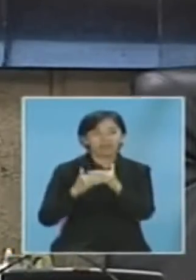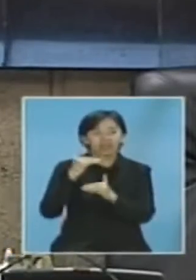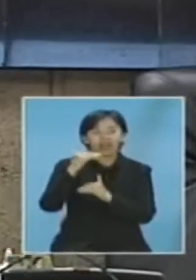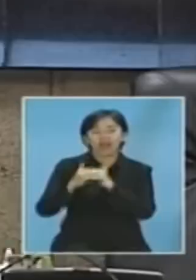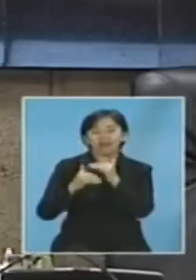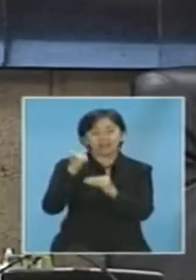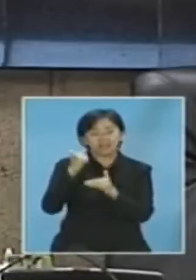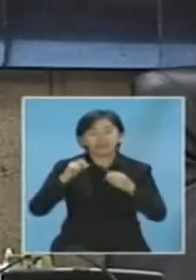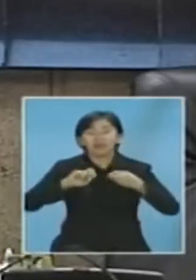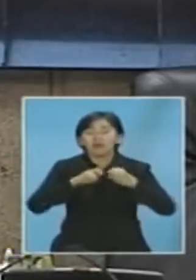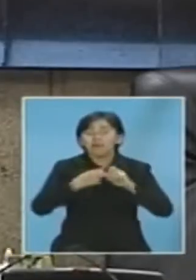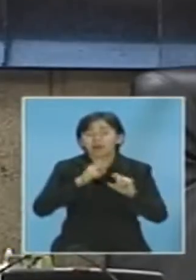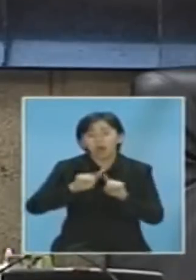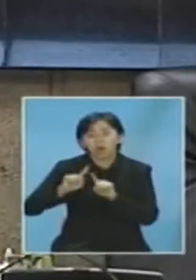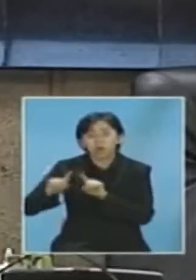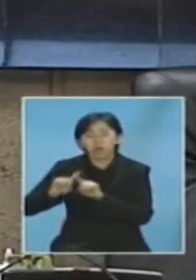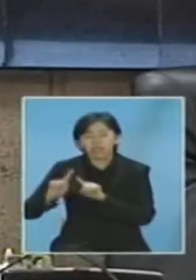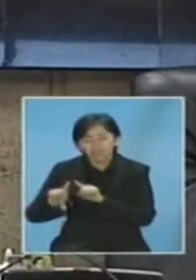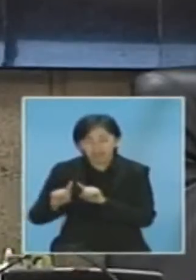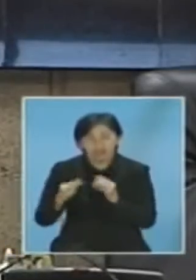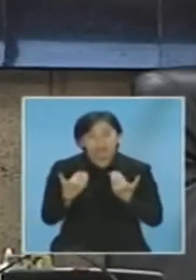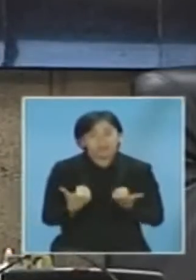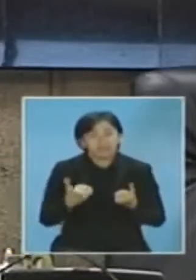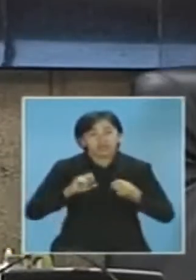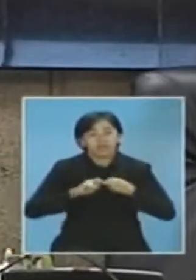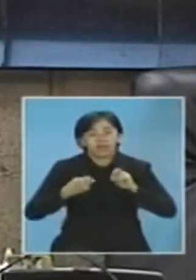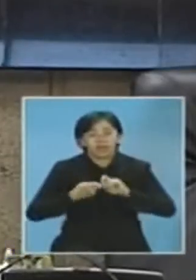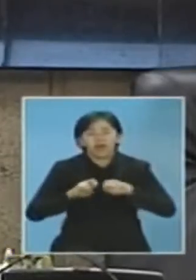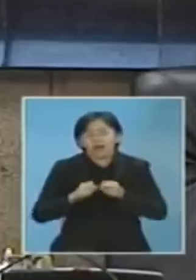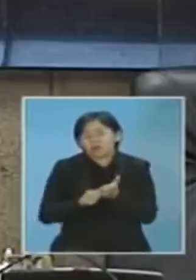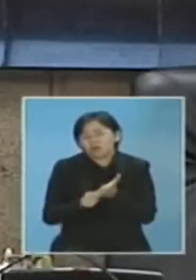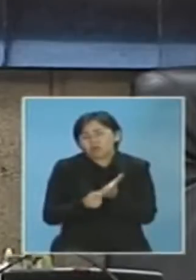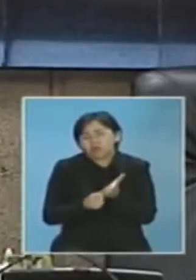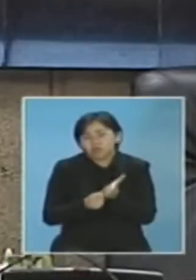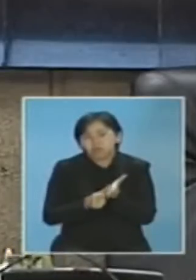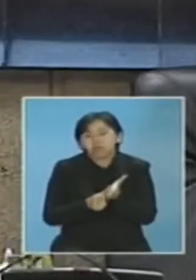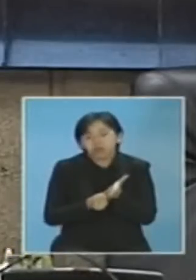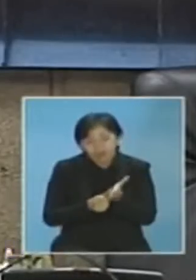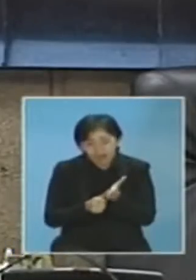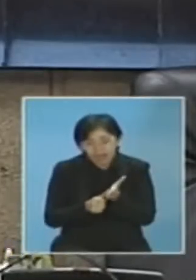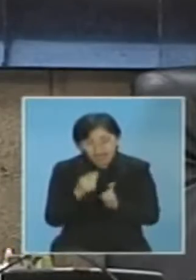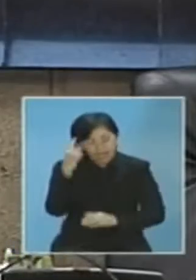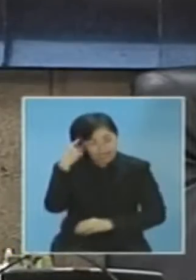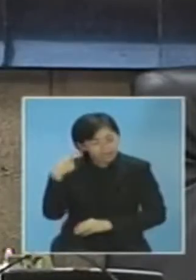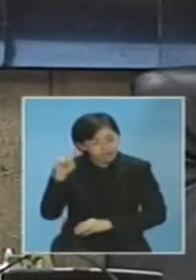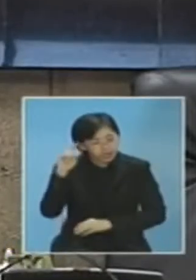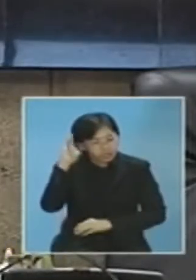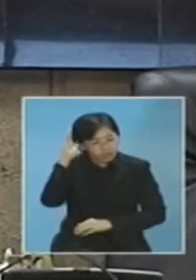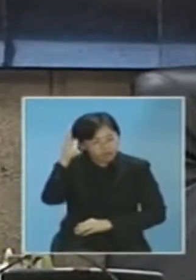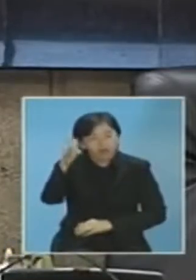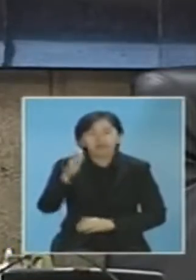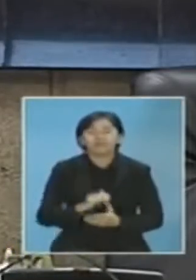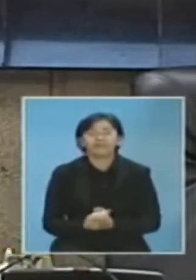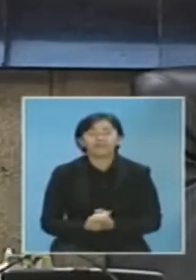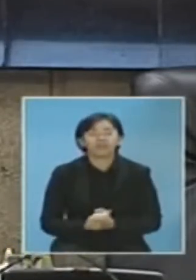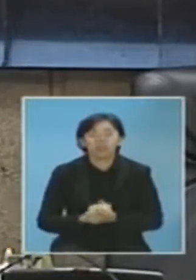ในปัญหาต่างๆในปัจจุบันก็เป็นปัญหาที่ต้องได้รับการแก้ไขเพื่อประโยชน์ระยะยาวเ